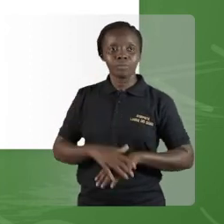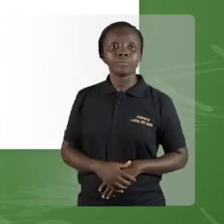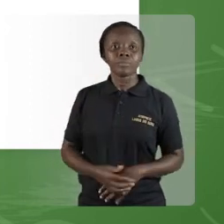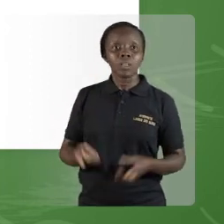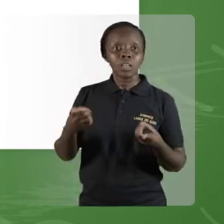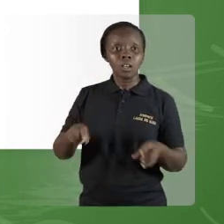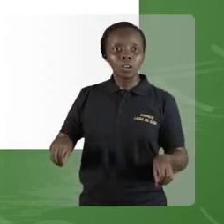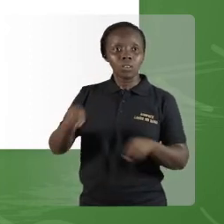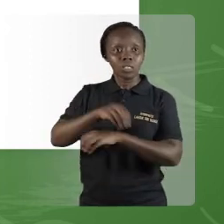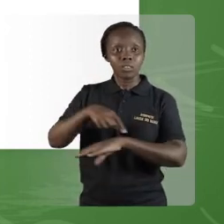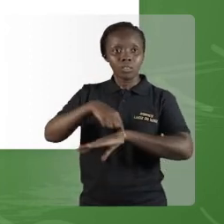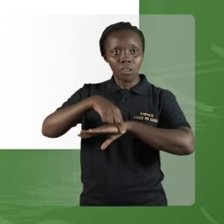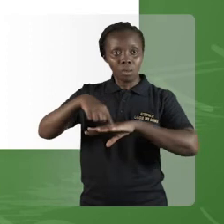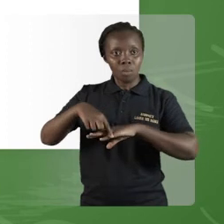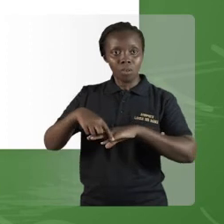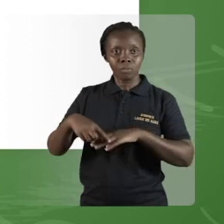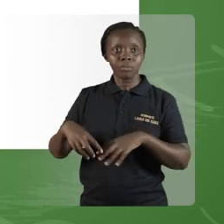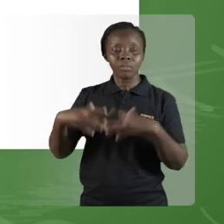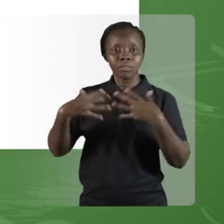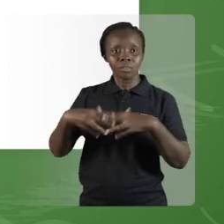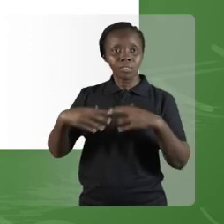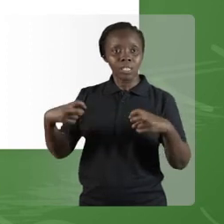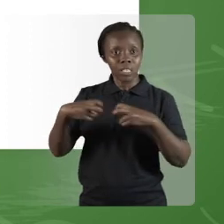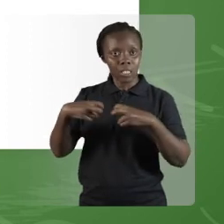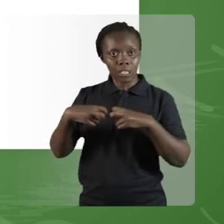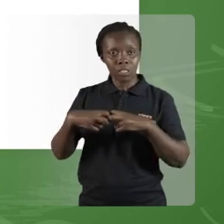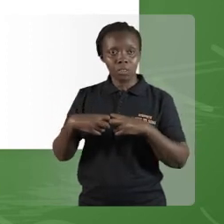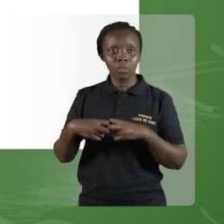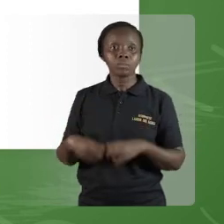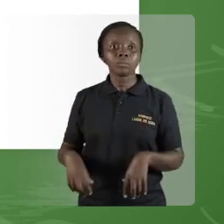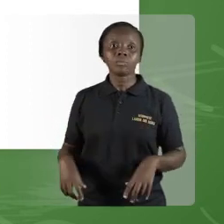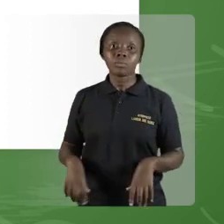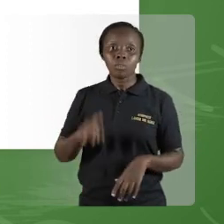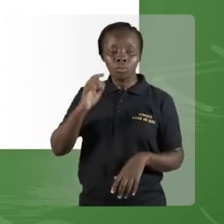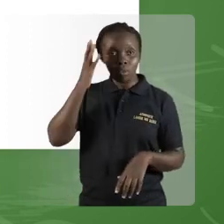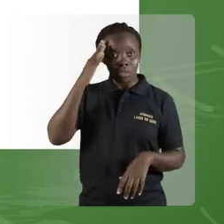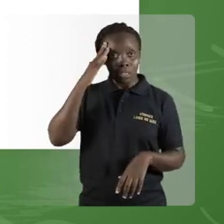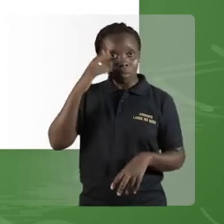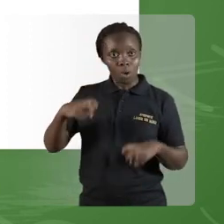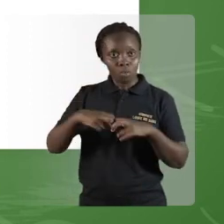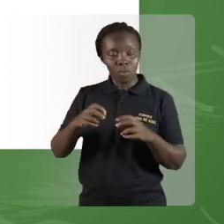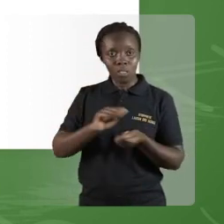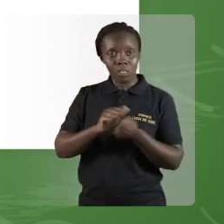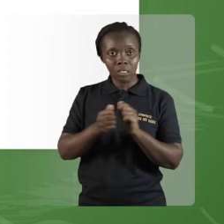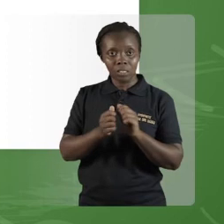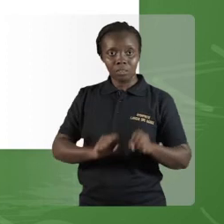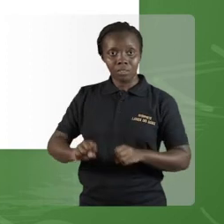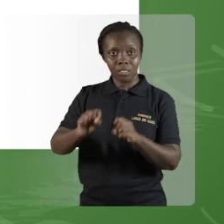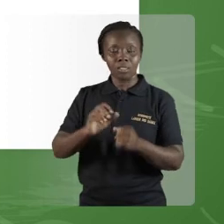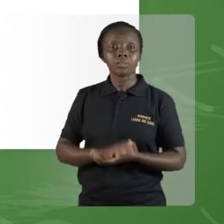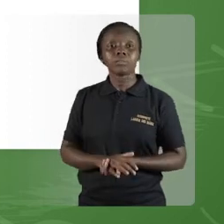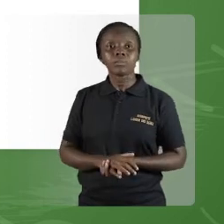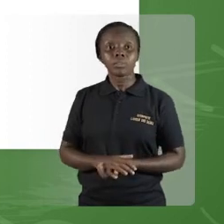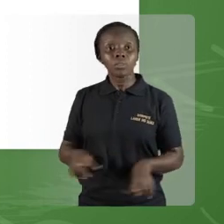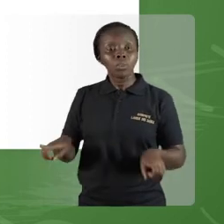Lorsqu'on intervertit les bornes d'un générateur, le courant change de sens. Comme le sens de